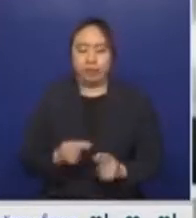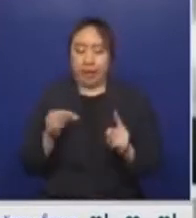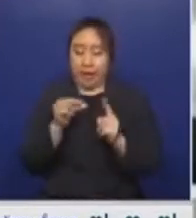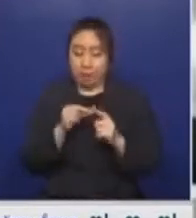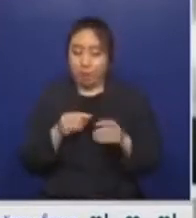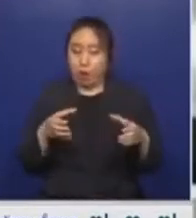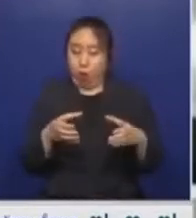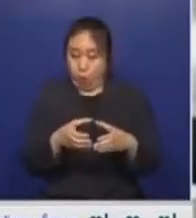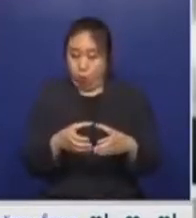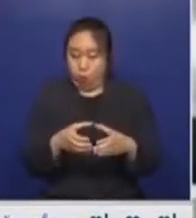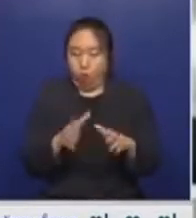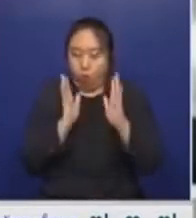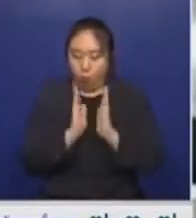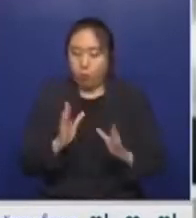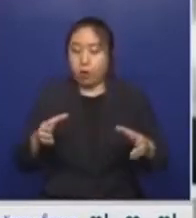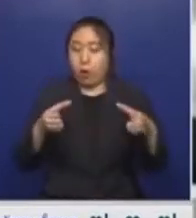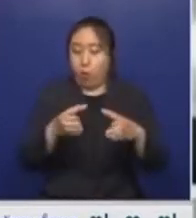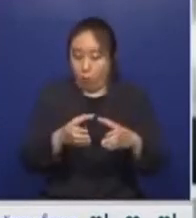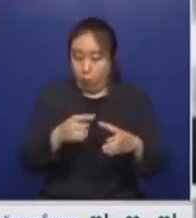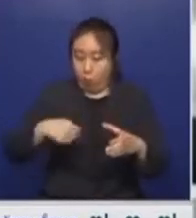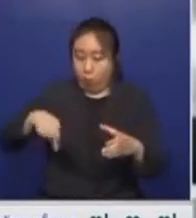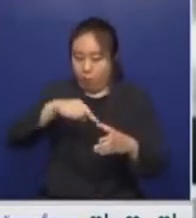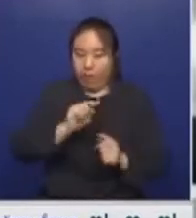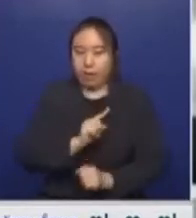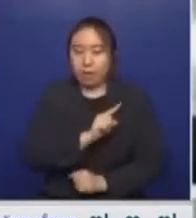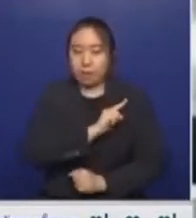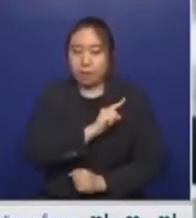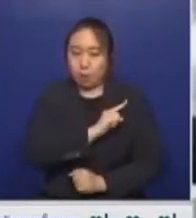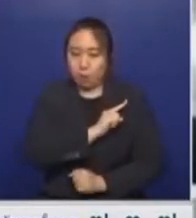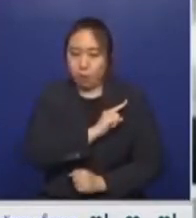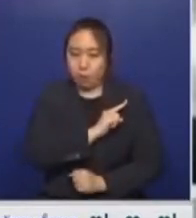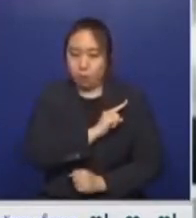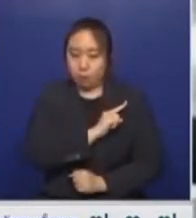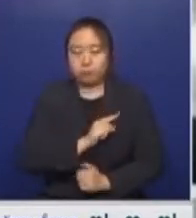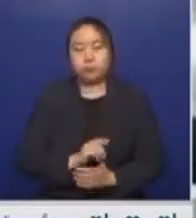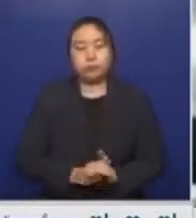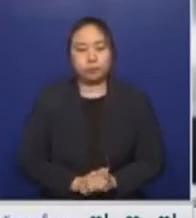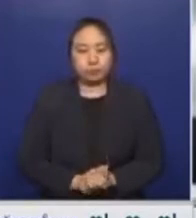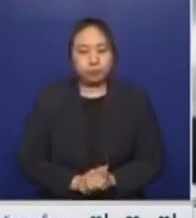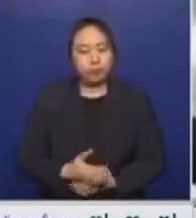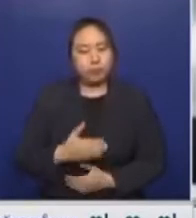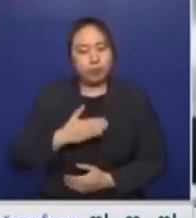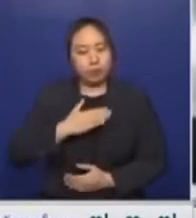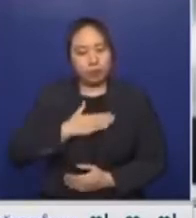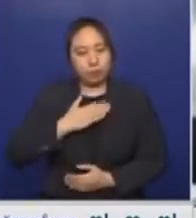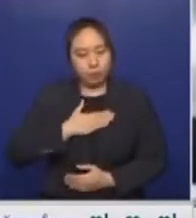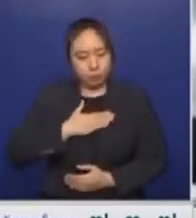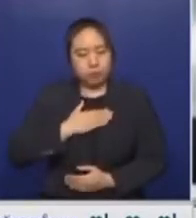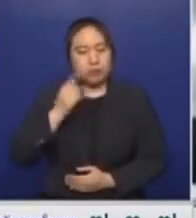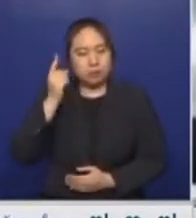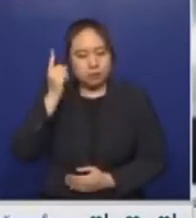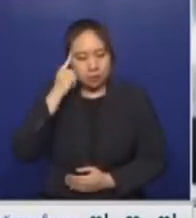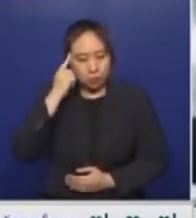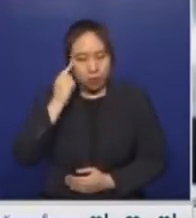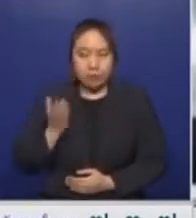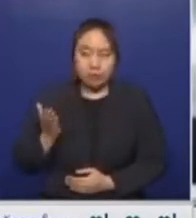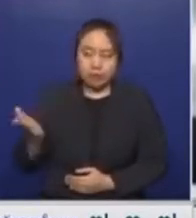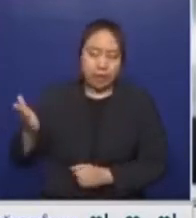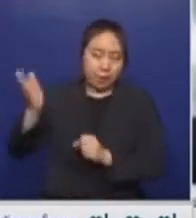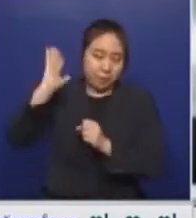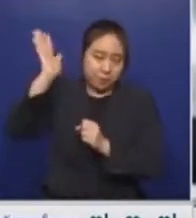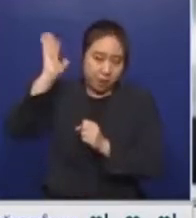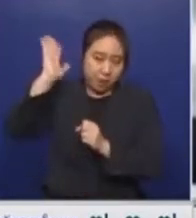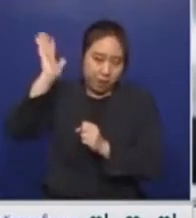คนนะให้ออกมารับผิดชอบนะครับผมว่าสิ่งที่อภิปรายนั้นเนี่ยนะ